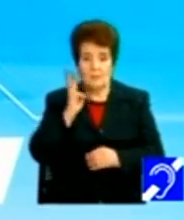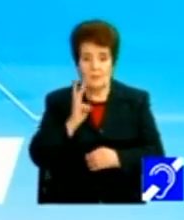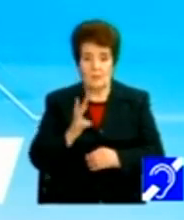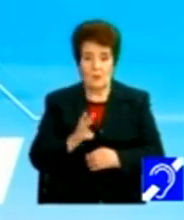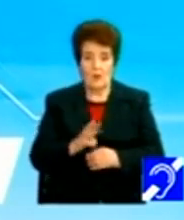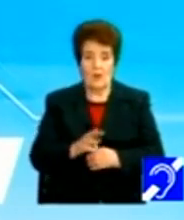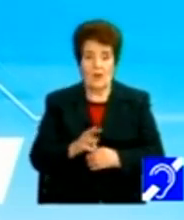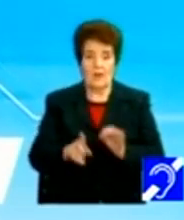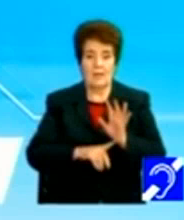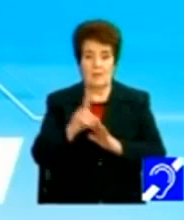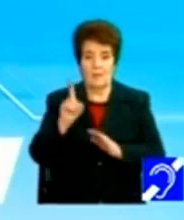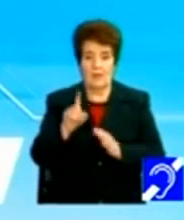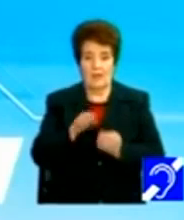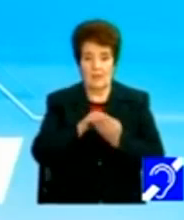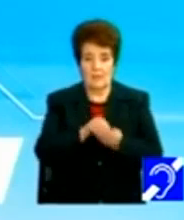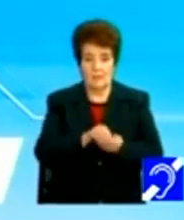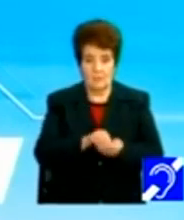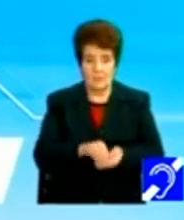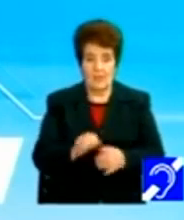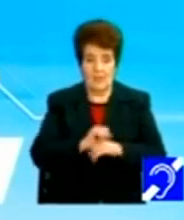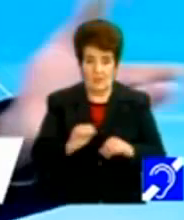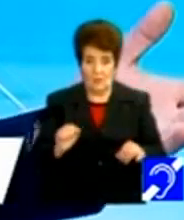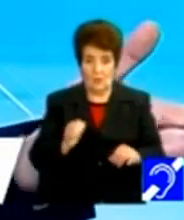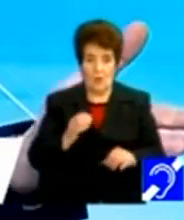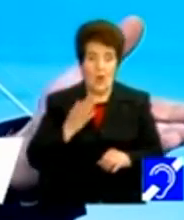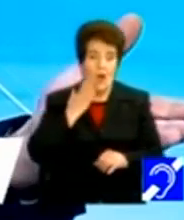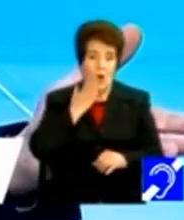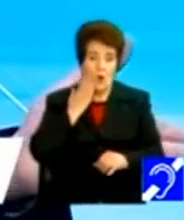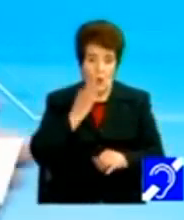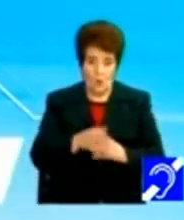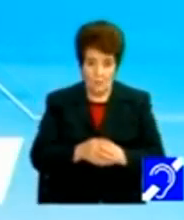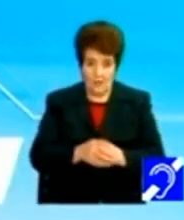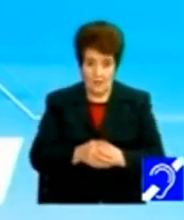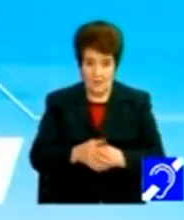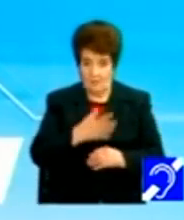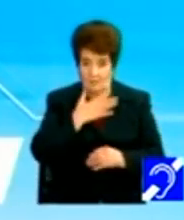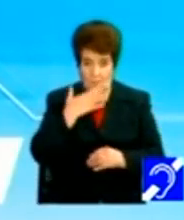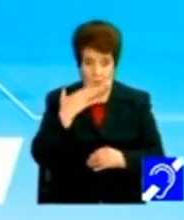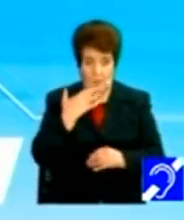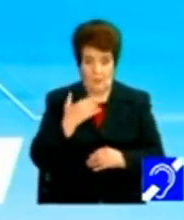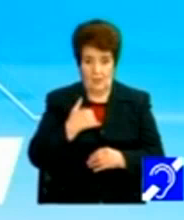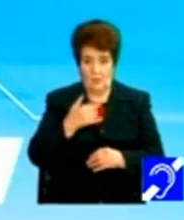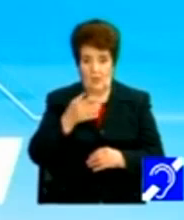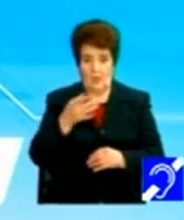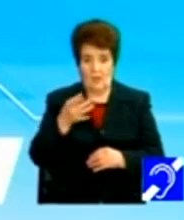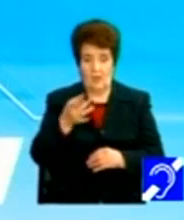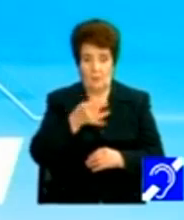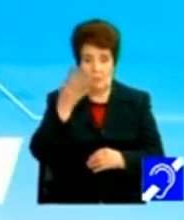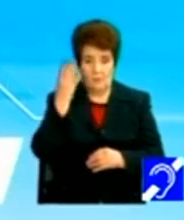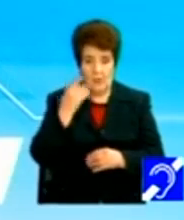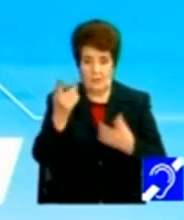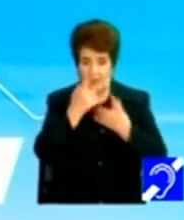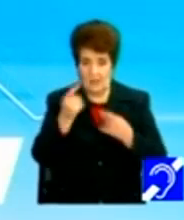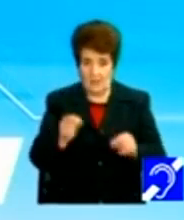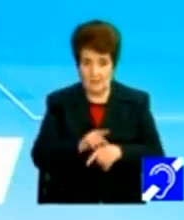mers și a inaugurat un cimitir al eroilor români. Cimitire din acestea avem deja foarte multe în Moldova. De aceea,